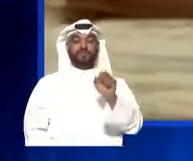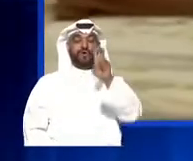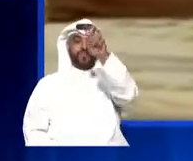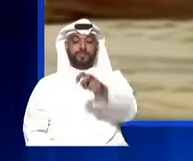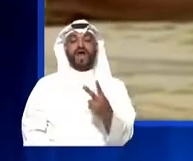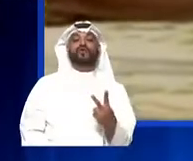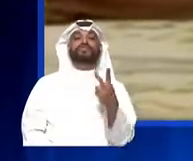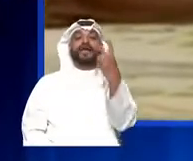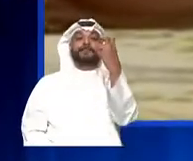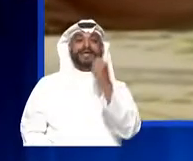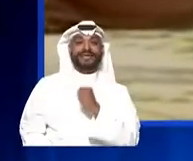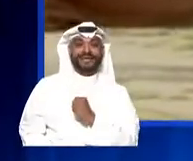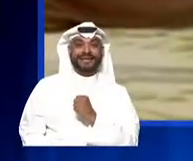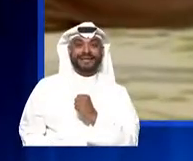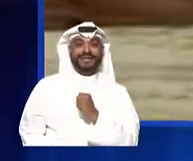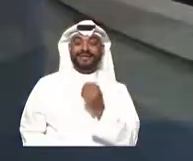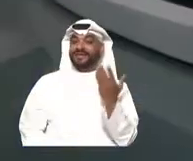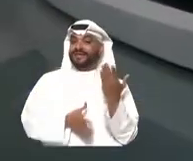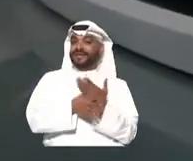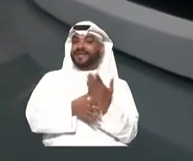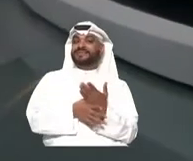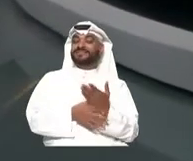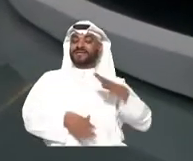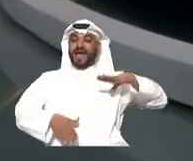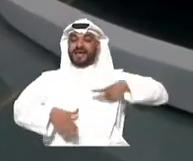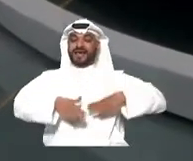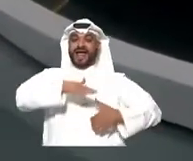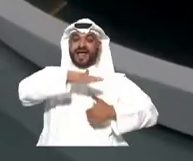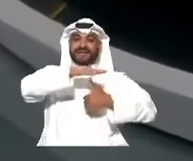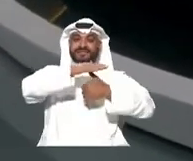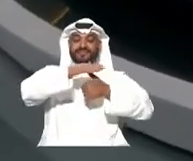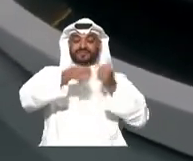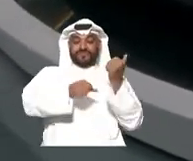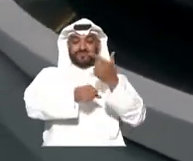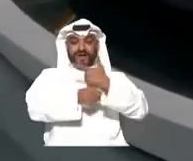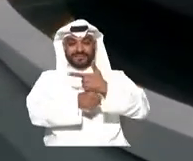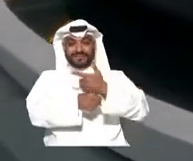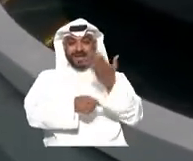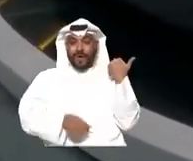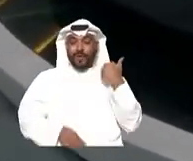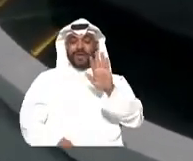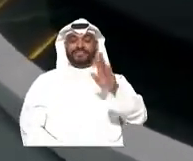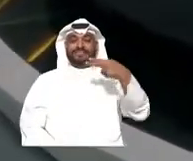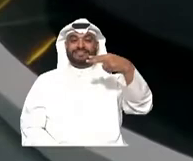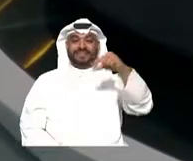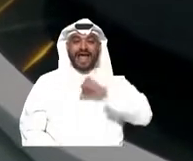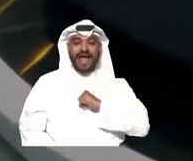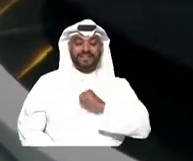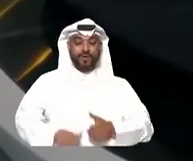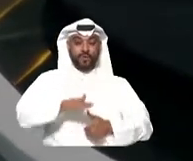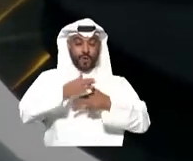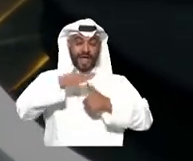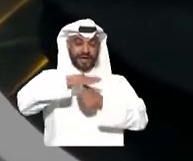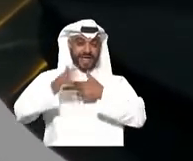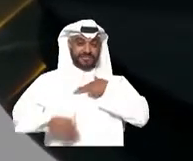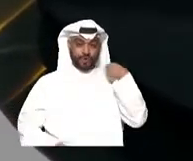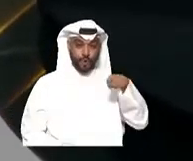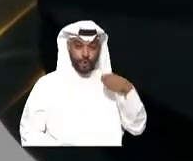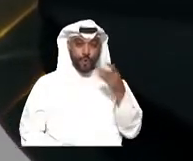1978 بعد، لأنه كان الشيخ سعد أصبح وليا للعهد وبالتالي ورئيس الوزراء في ذلك